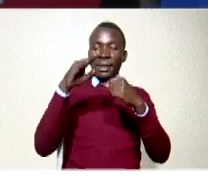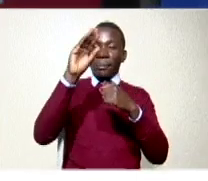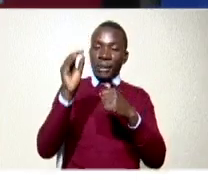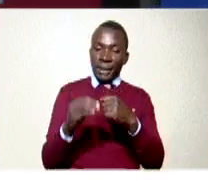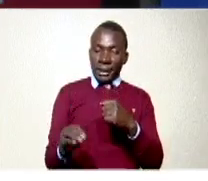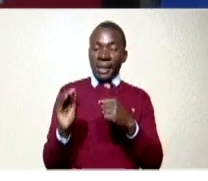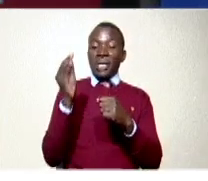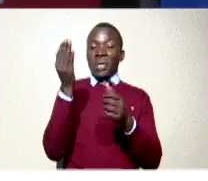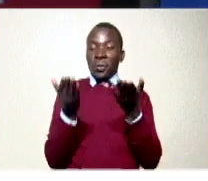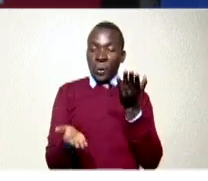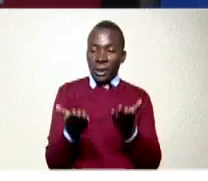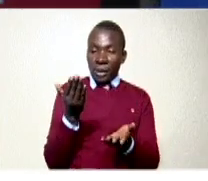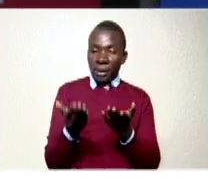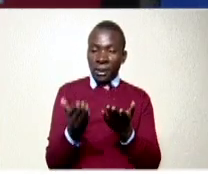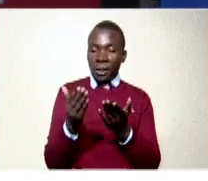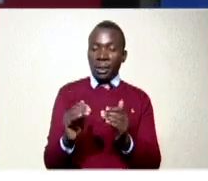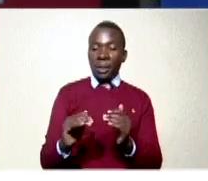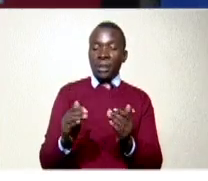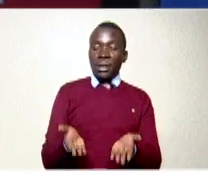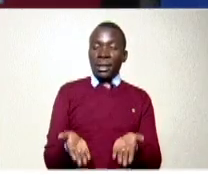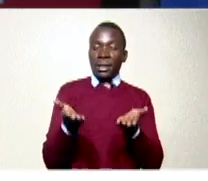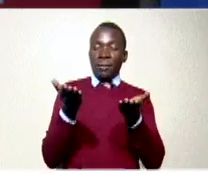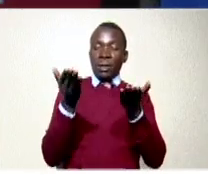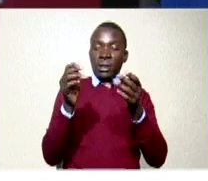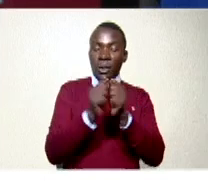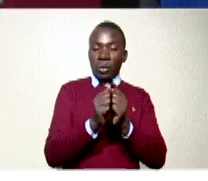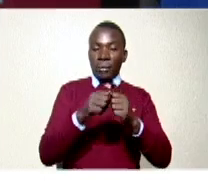6.9% tugereranyije n'izamuka rya